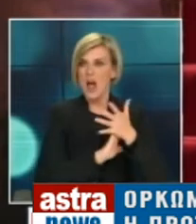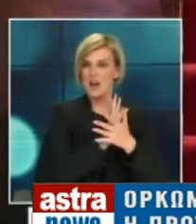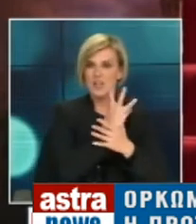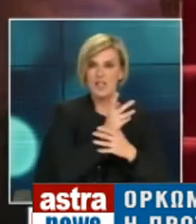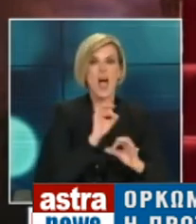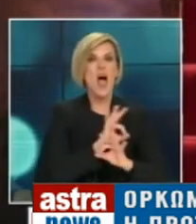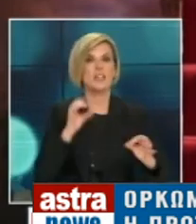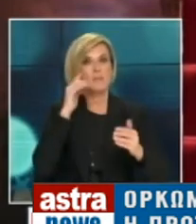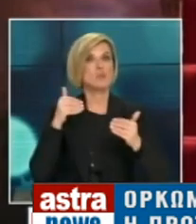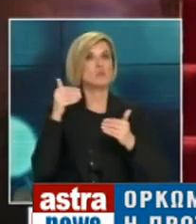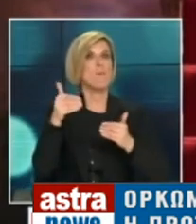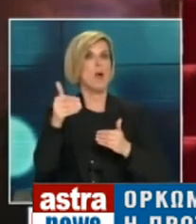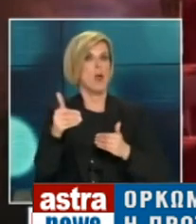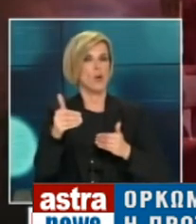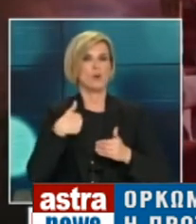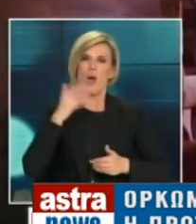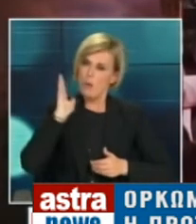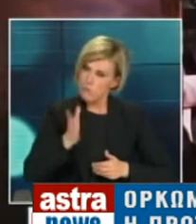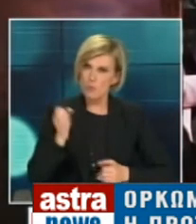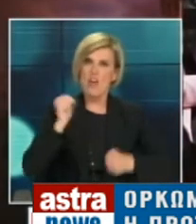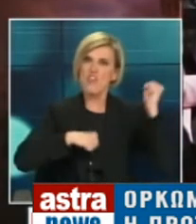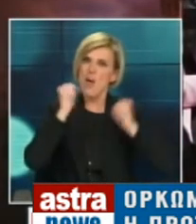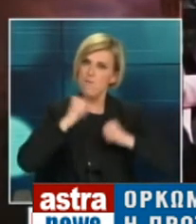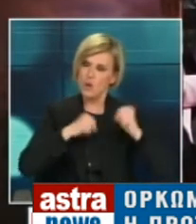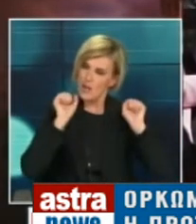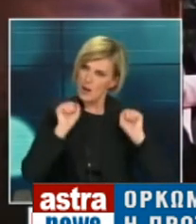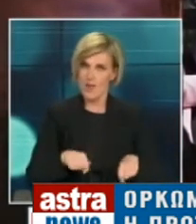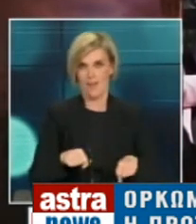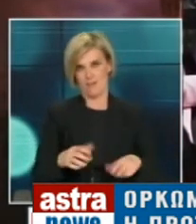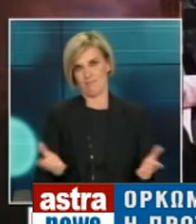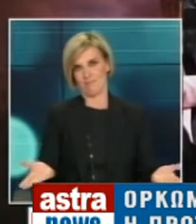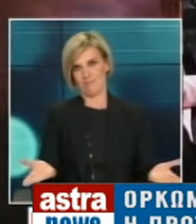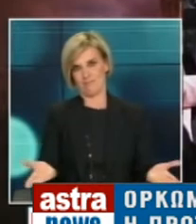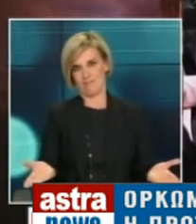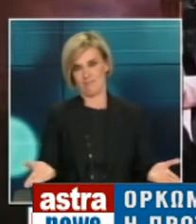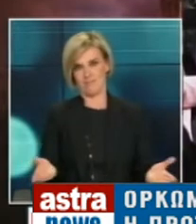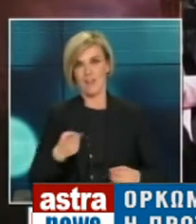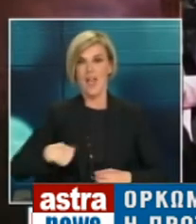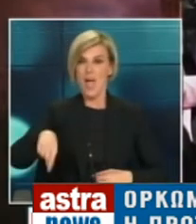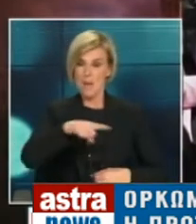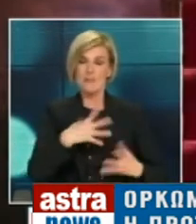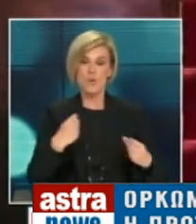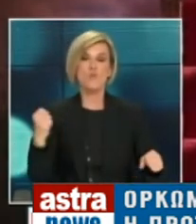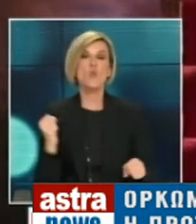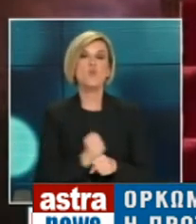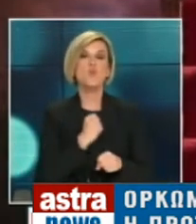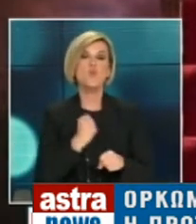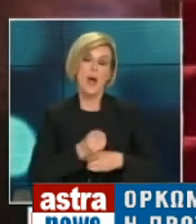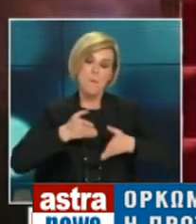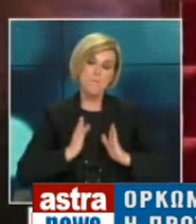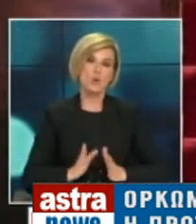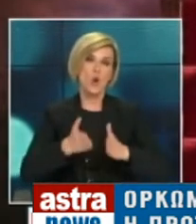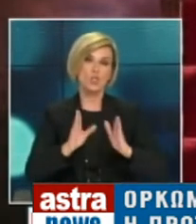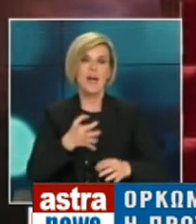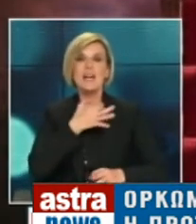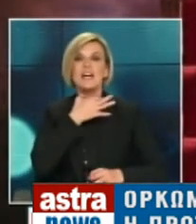Και φυσικά μπορούμε ακόμη να διαφωνούμε. Ναι, συμπατριώτες μου Αμερικανοί, έχουμε δουλειά μπροστά μας, φυσικά. Και θα χρειαστούμε